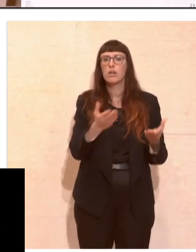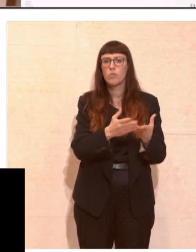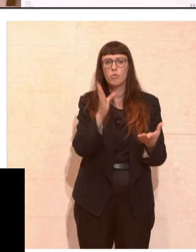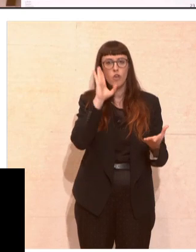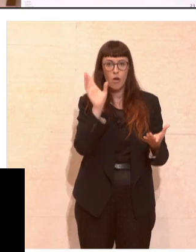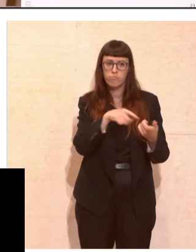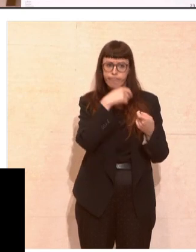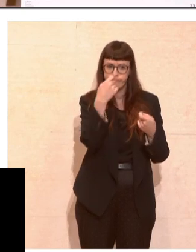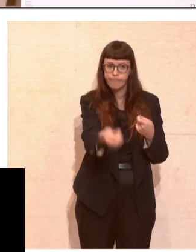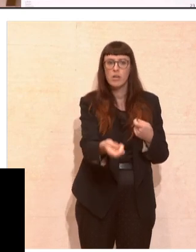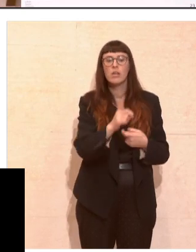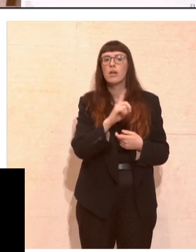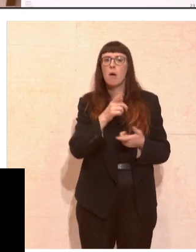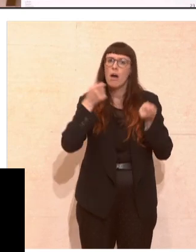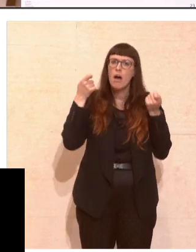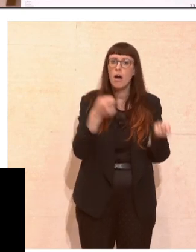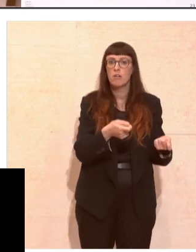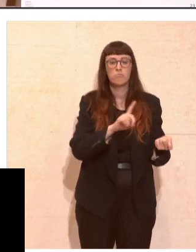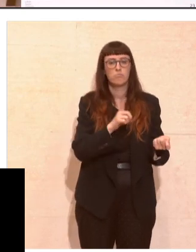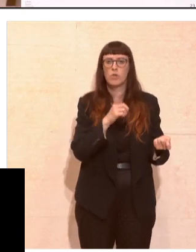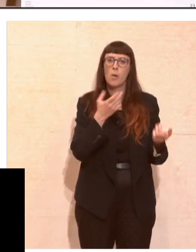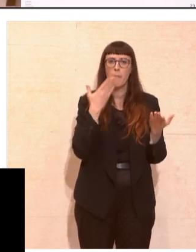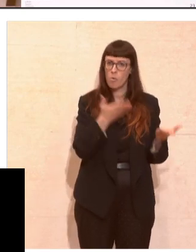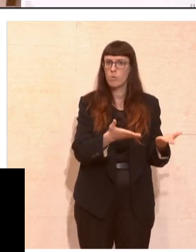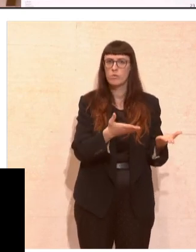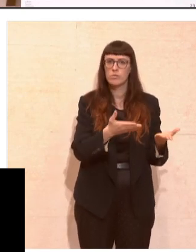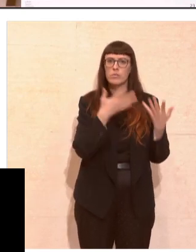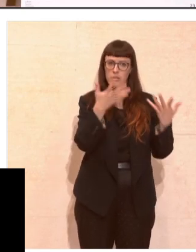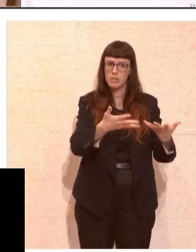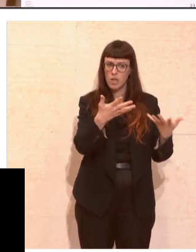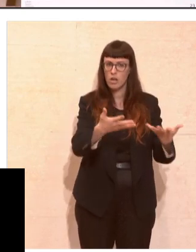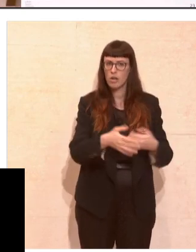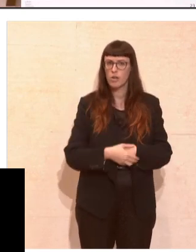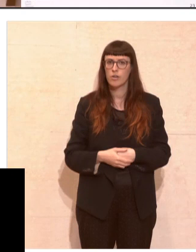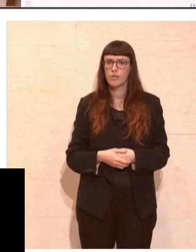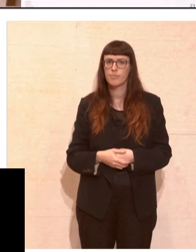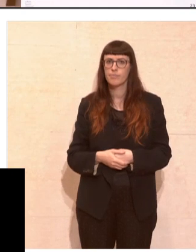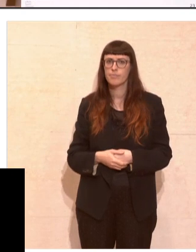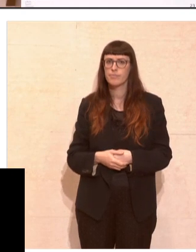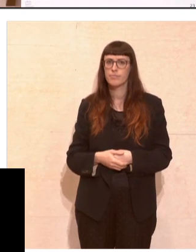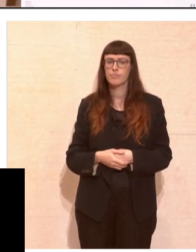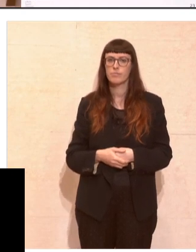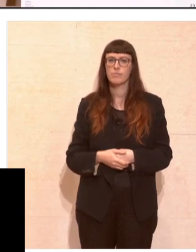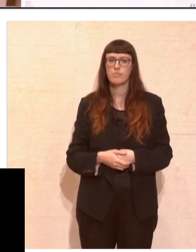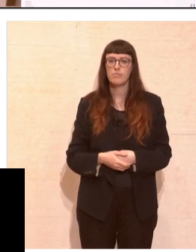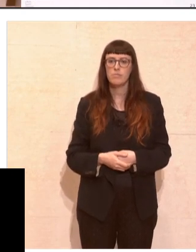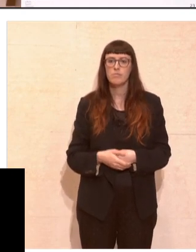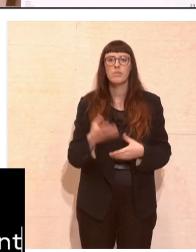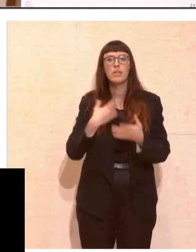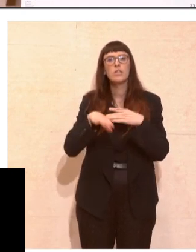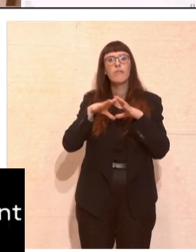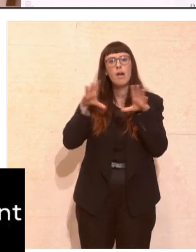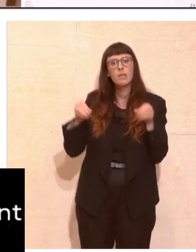et non comme il faut que votre enfant dort absolument 10 heures. Des fois, ça arrive, il y a des petits dormeurs dans des familles et les parents font toutes les